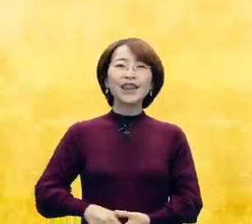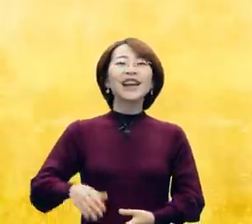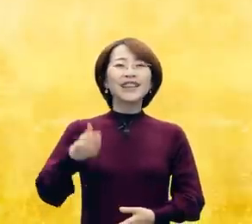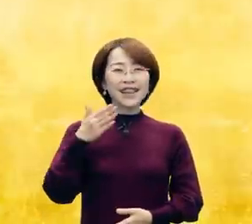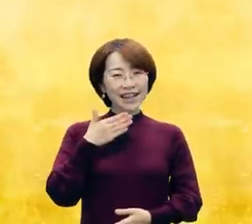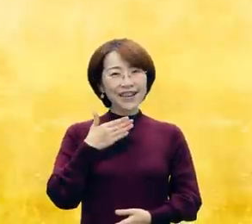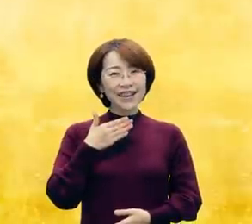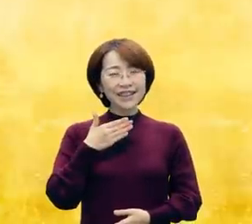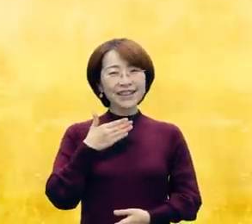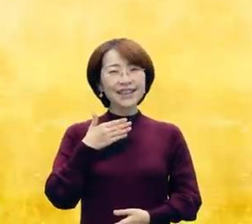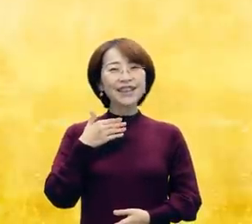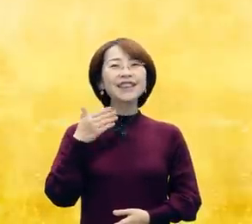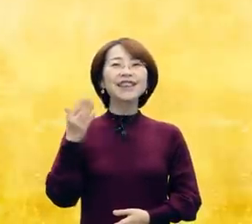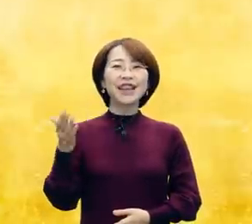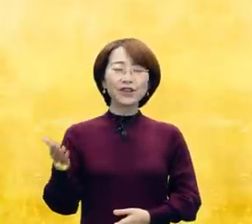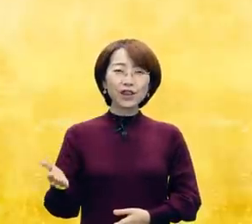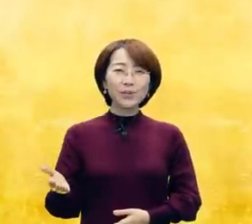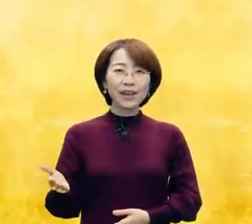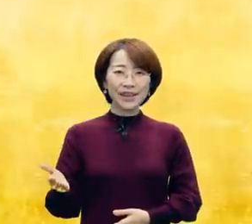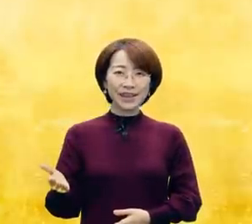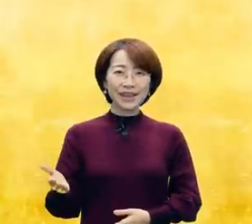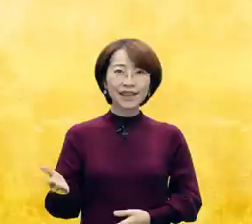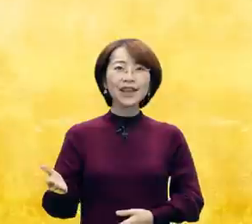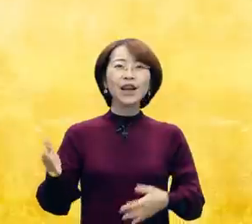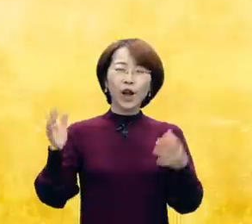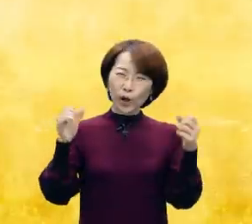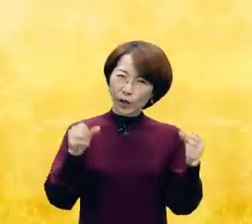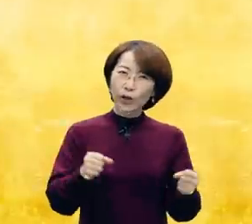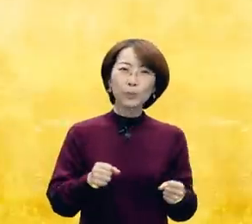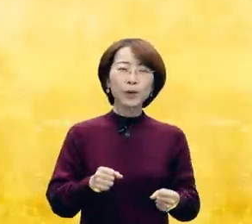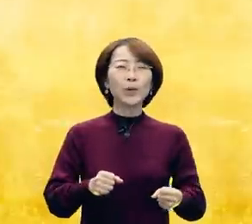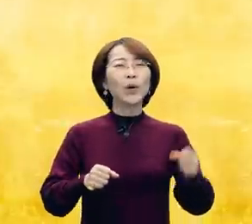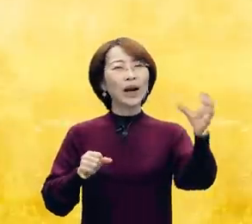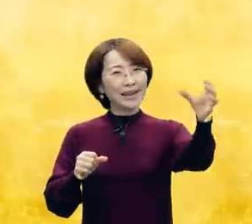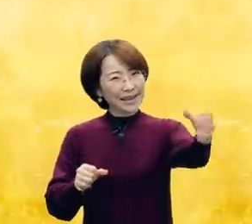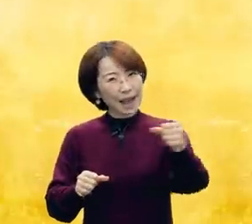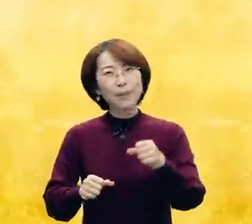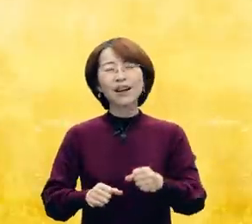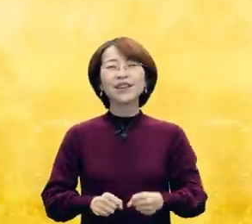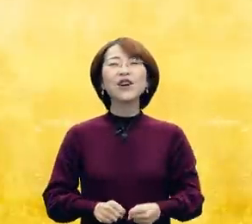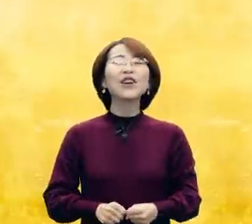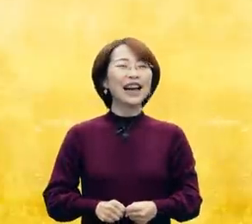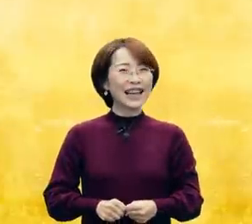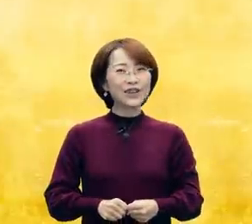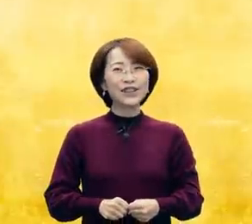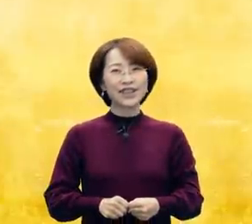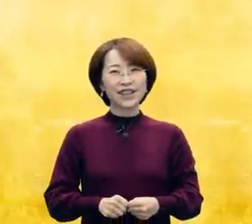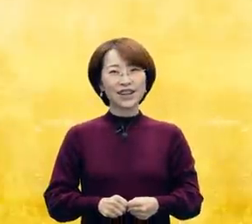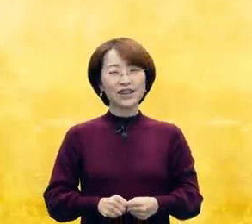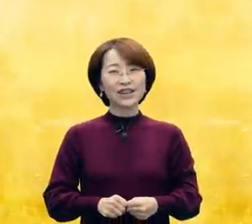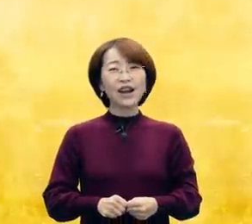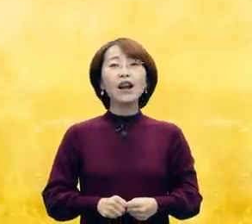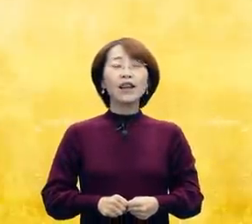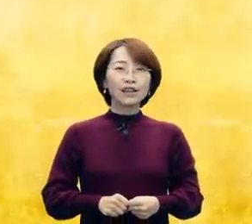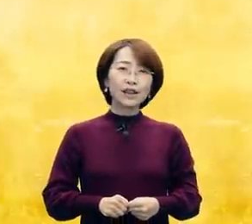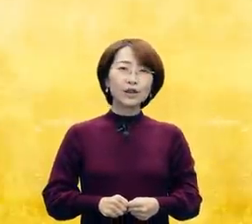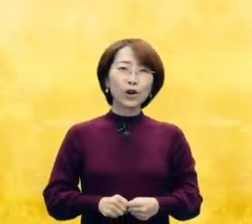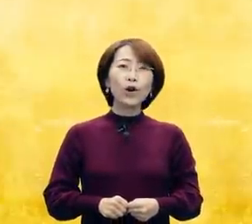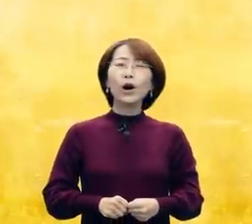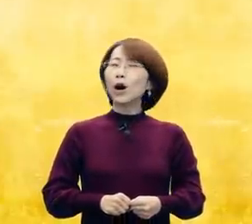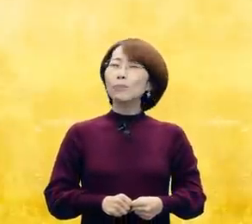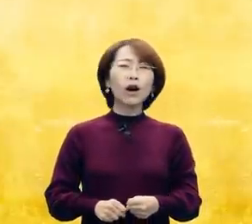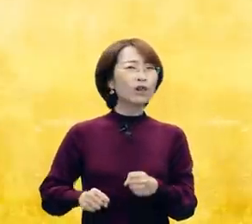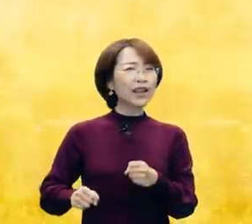바울이 자기와 같은 예수님의 제자를 괴롭히고 잡아가는 걸 알고 있었어요.